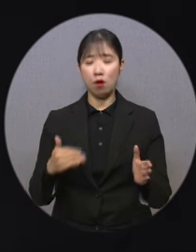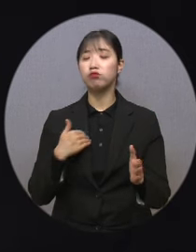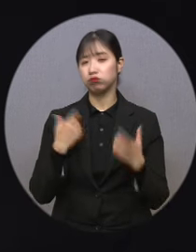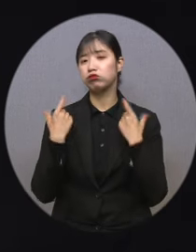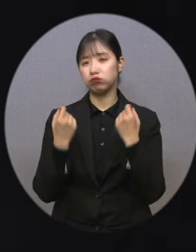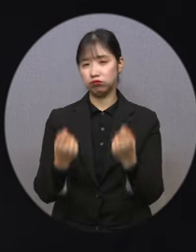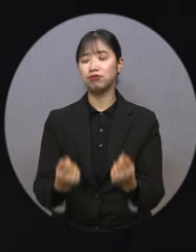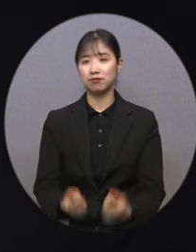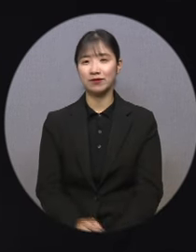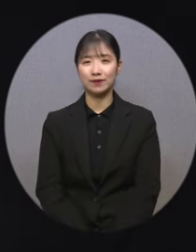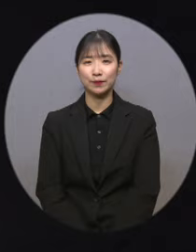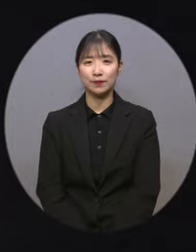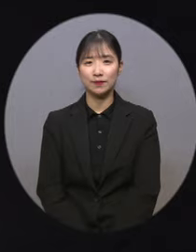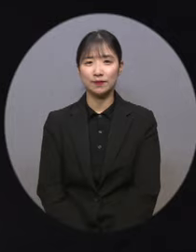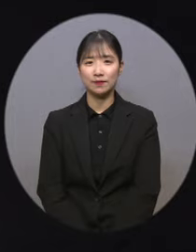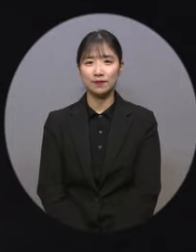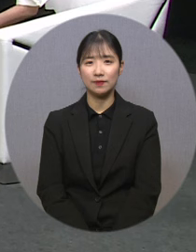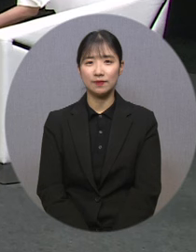하루이틀이 아니고